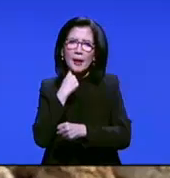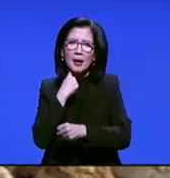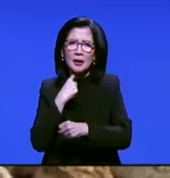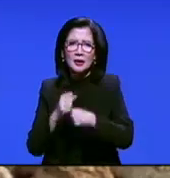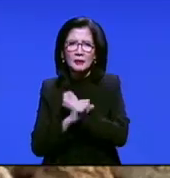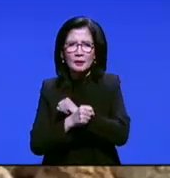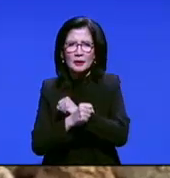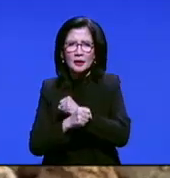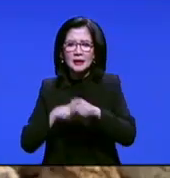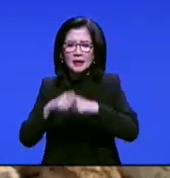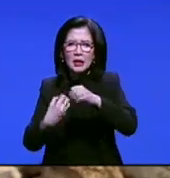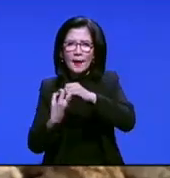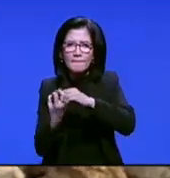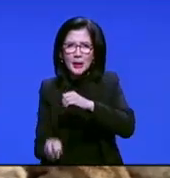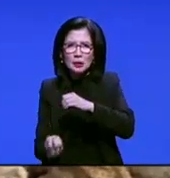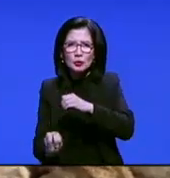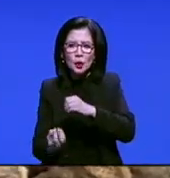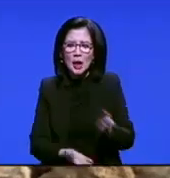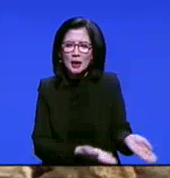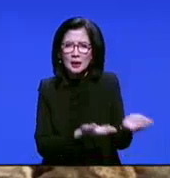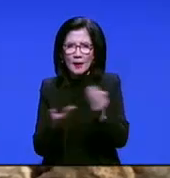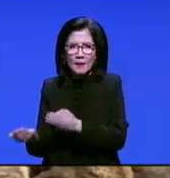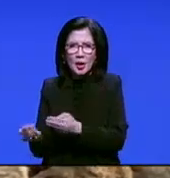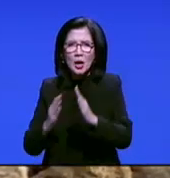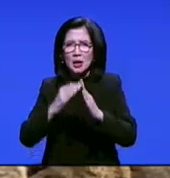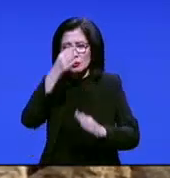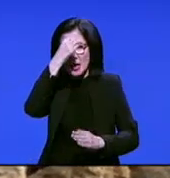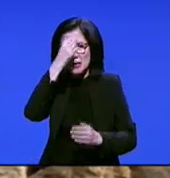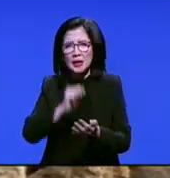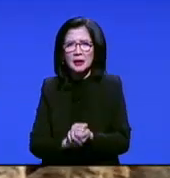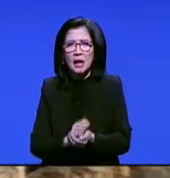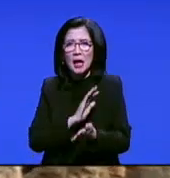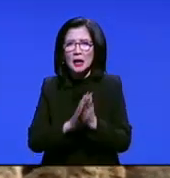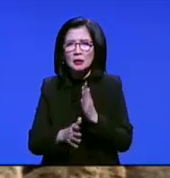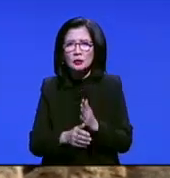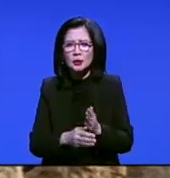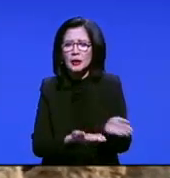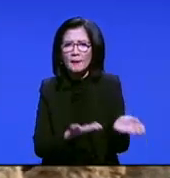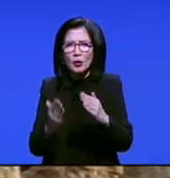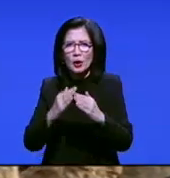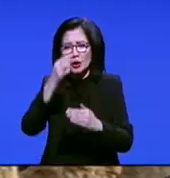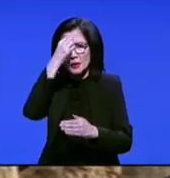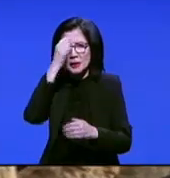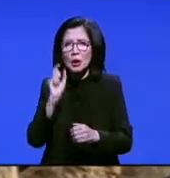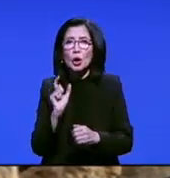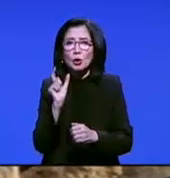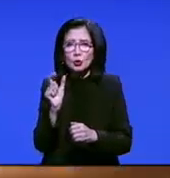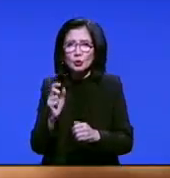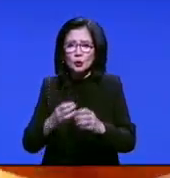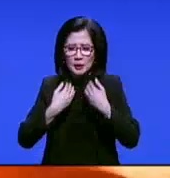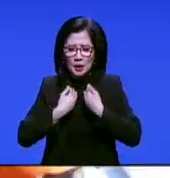di tubuhnya. Kemudian kita evakuasi, kita bawa ke rumah sakit, lanjut kita bawa ke rumah sakit Pusdikpora untuk itu kita lakukan